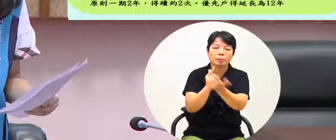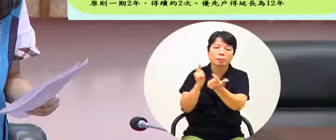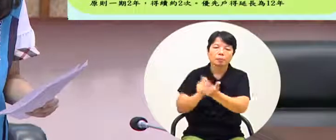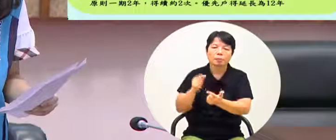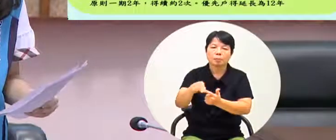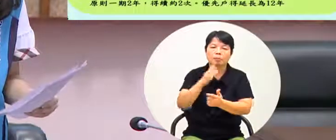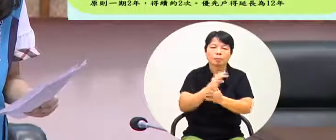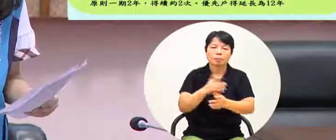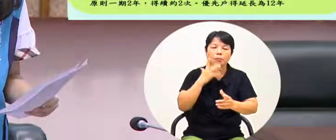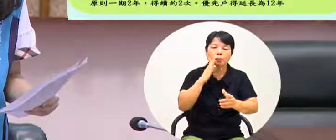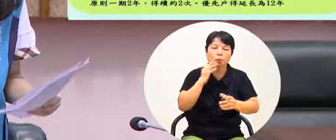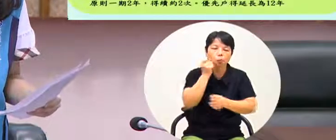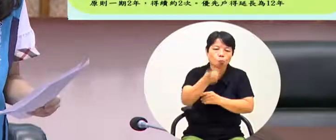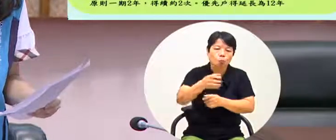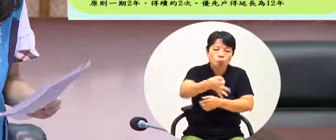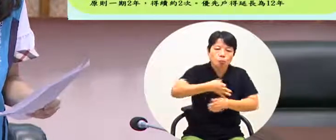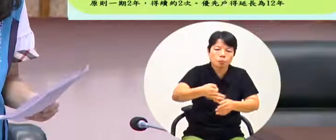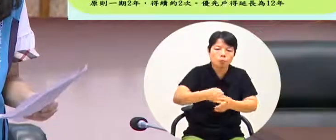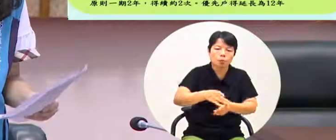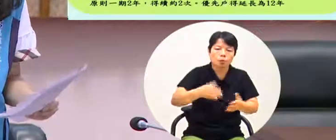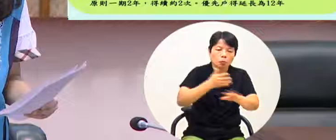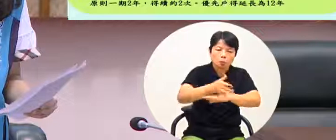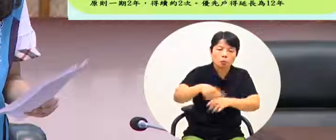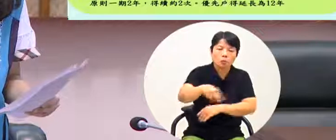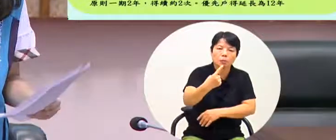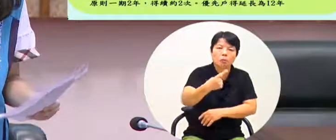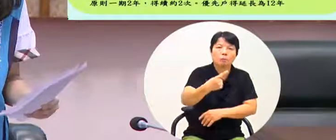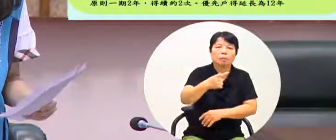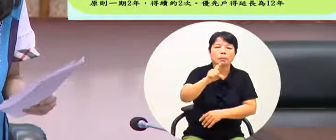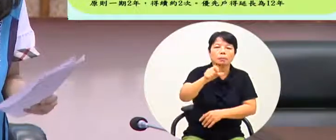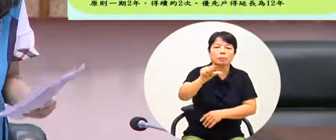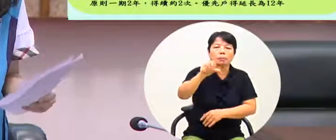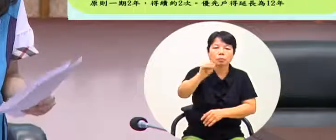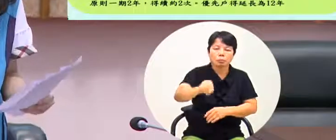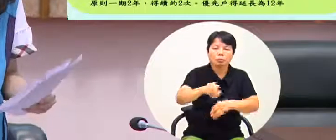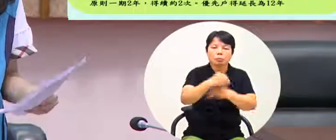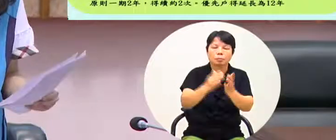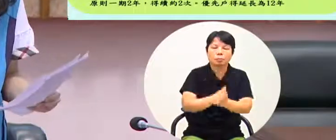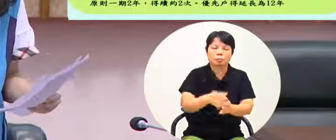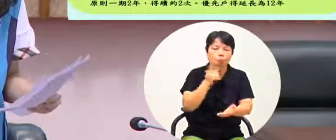115万，平均每月所得没有超过